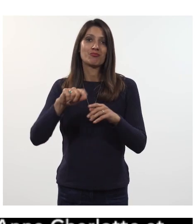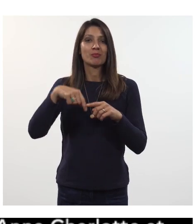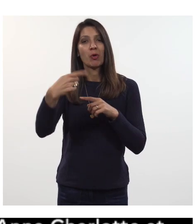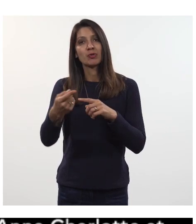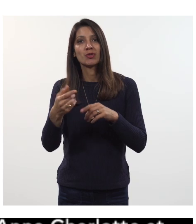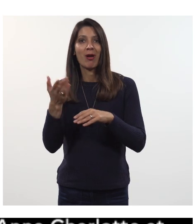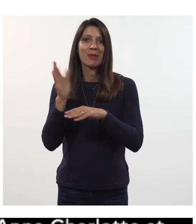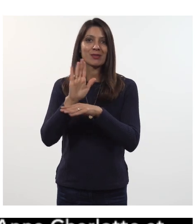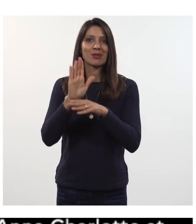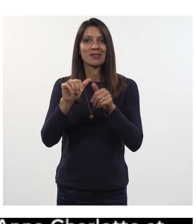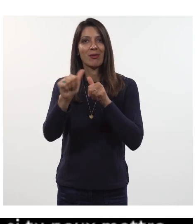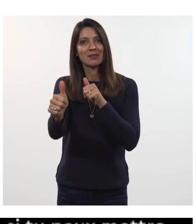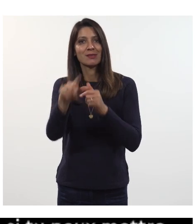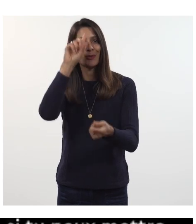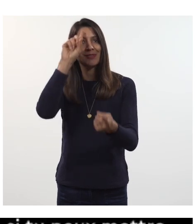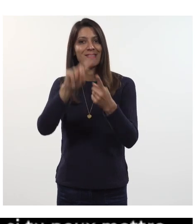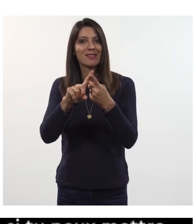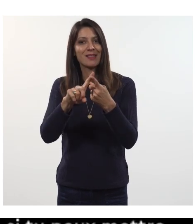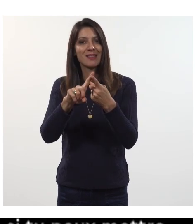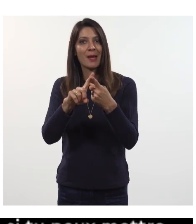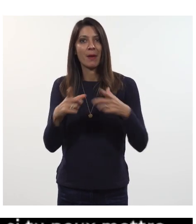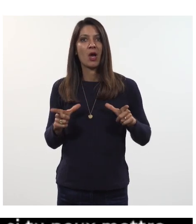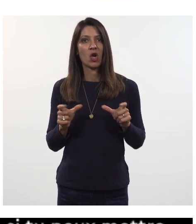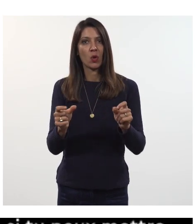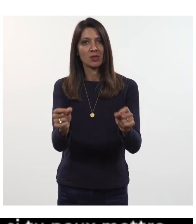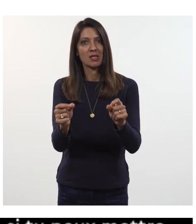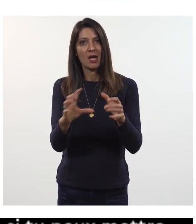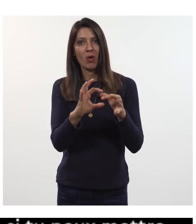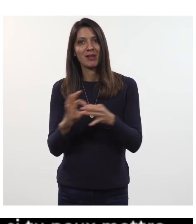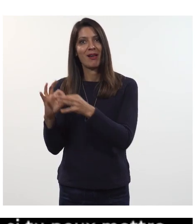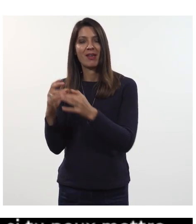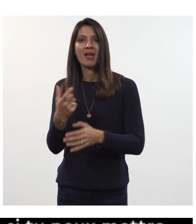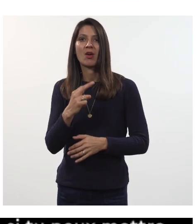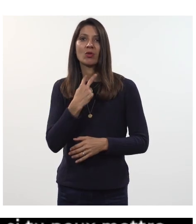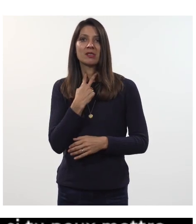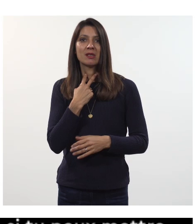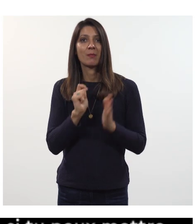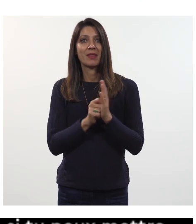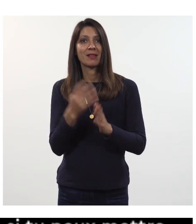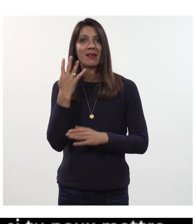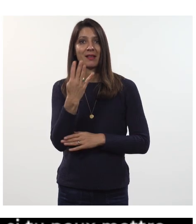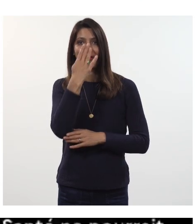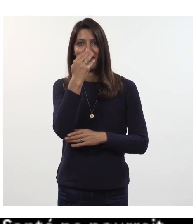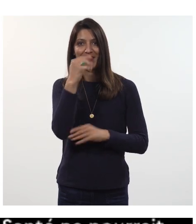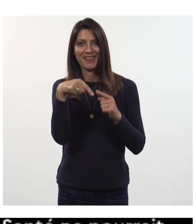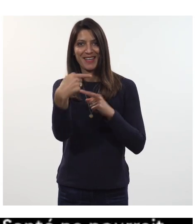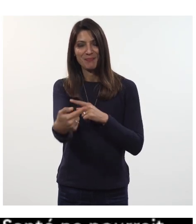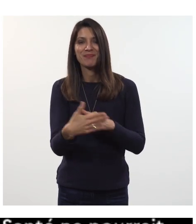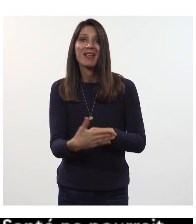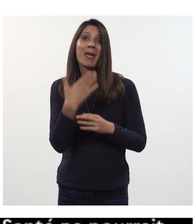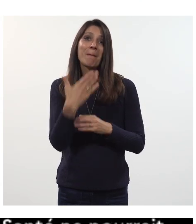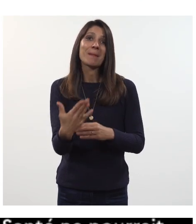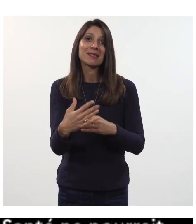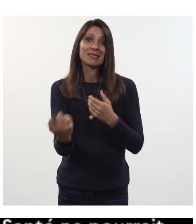qui aura lieu sur le thème du cancer et du handicap. Ce sera le 4 février prochain. Voilà, merci à tous pour